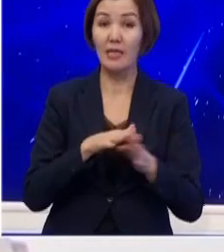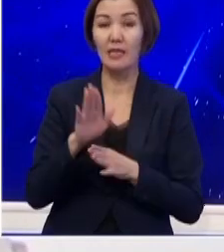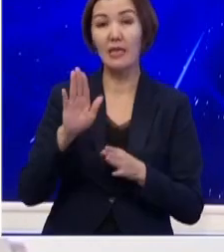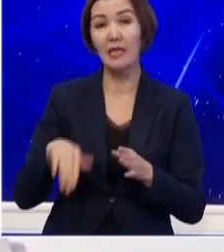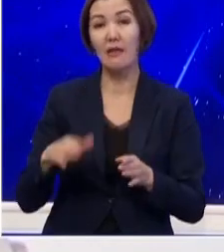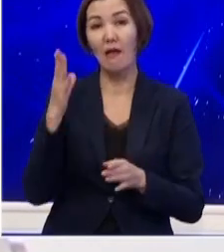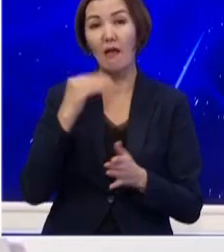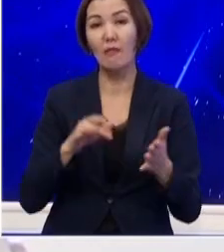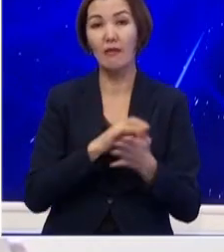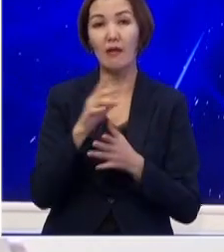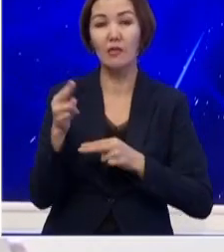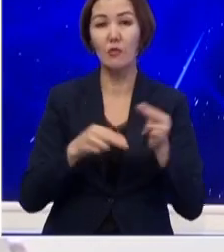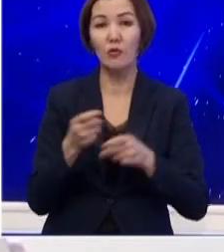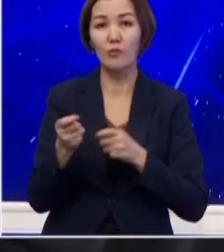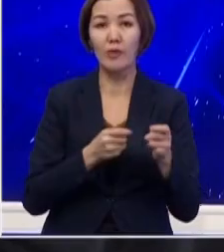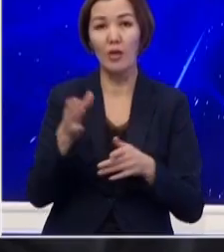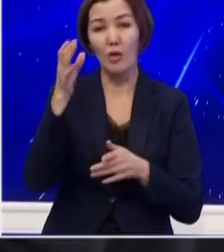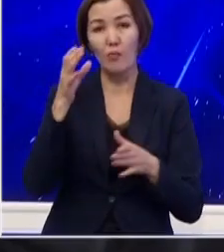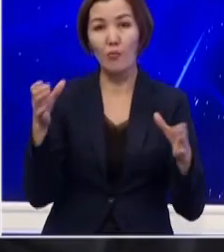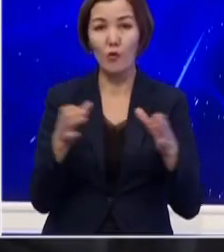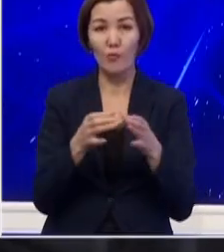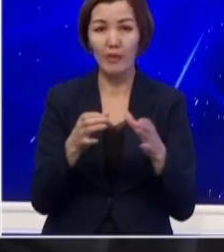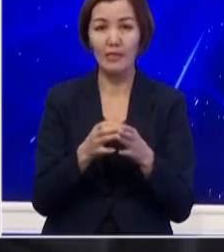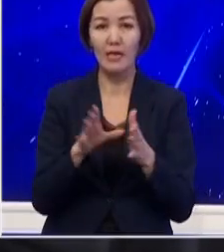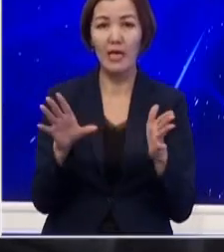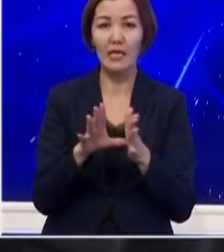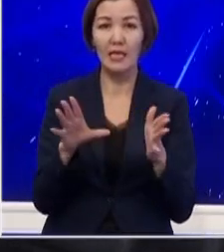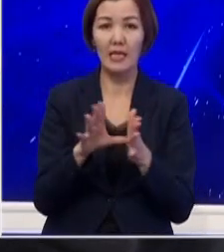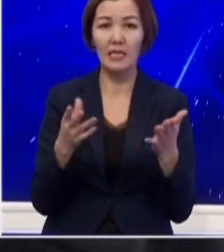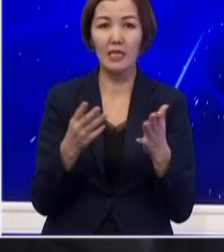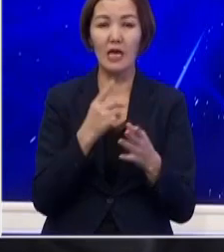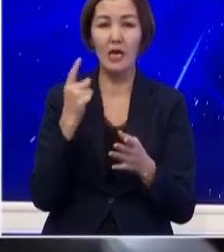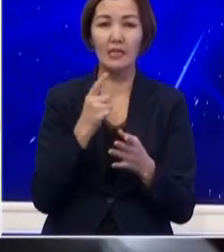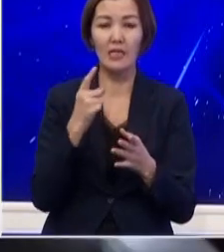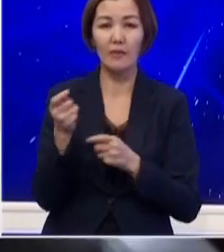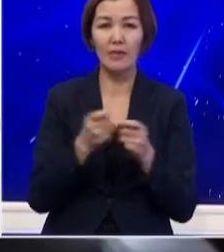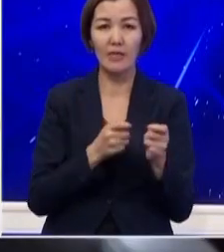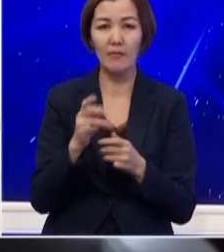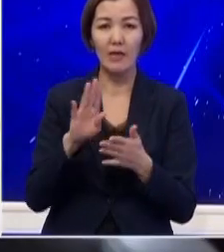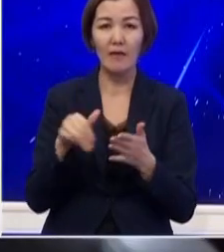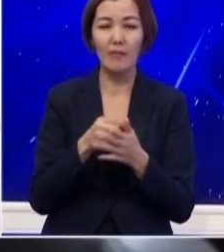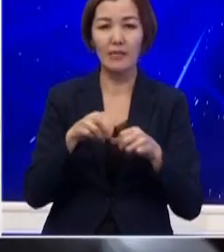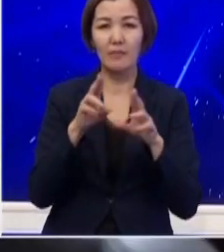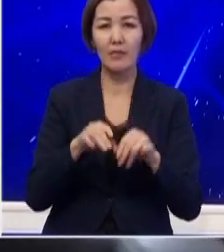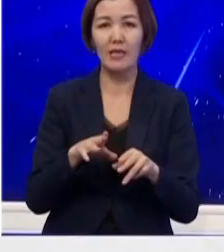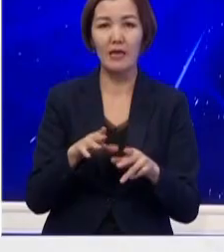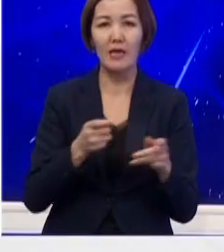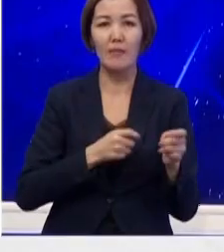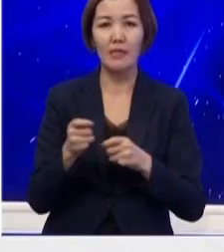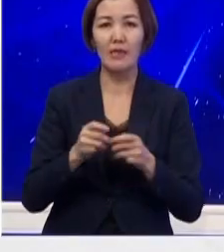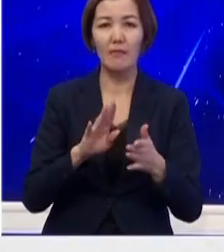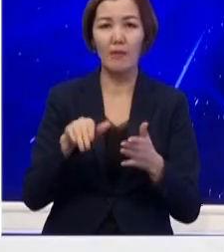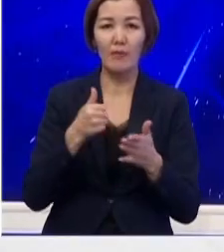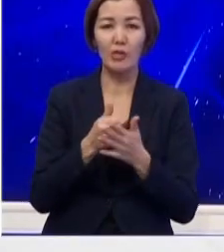Алматы қаласының құрылыс басқармасында бөлім бастығы, энергетика және коммуналдық шаруашылық басқармасының бас маманы, басқарма